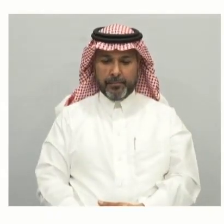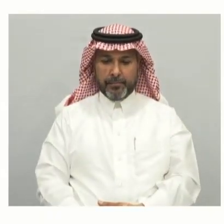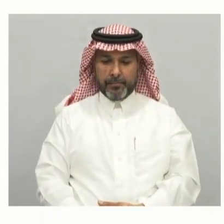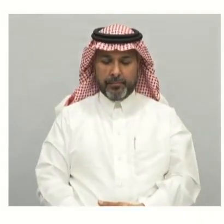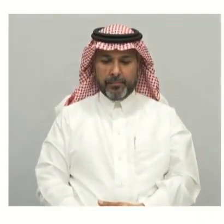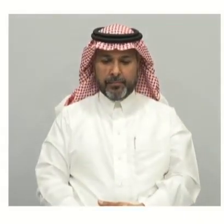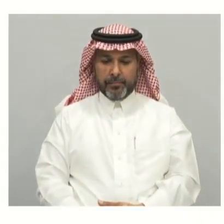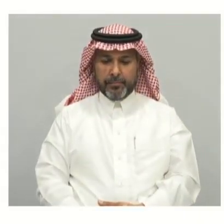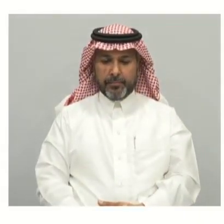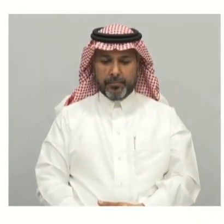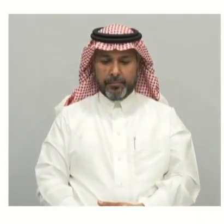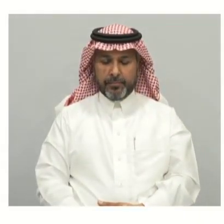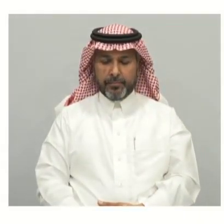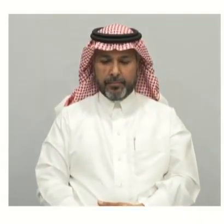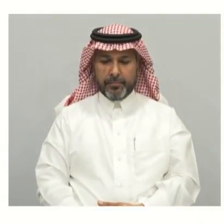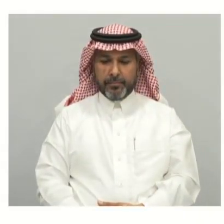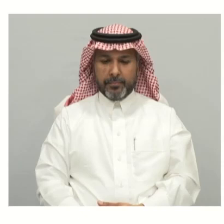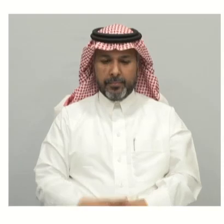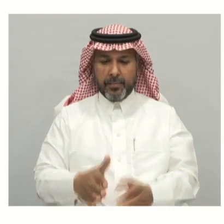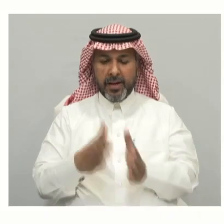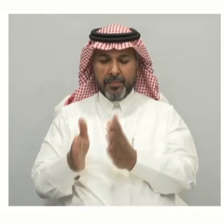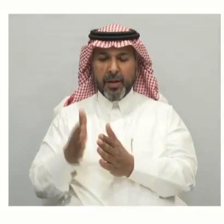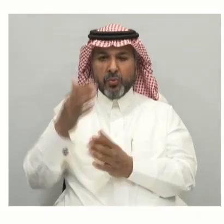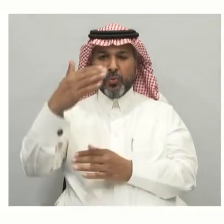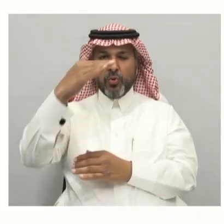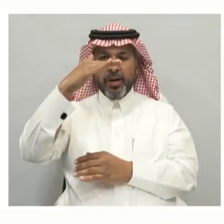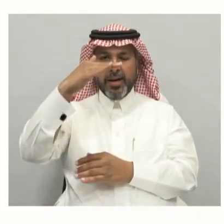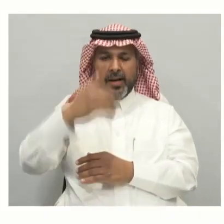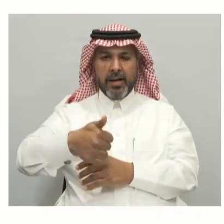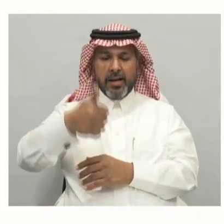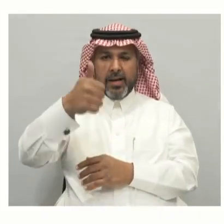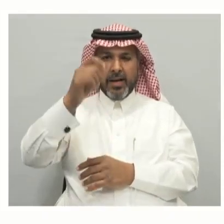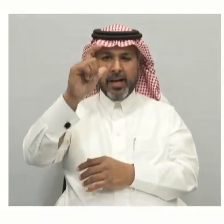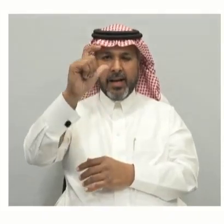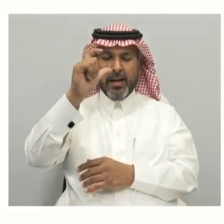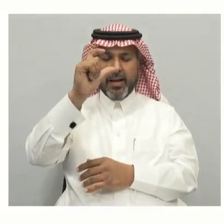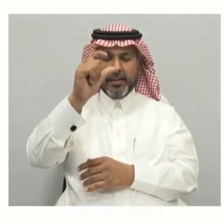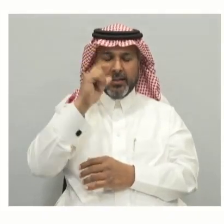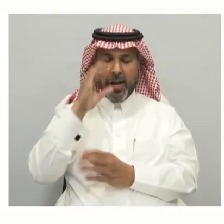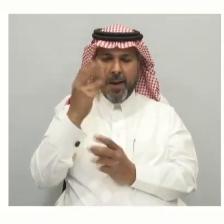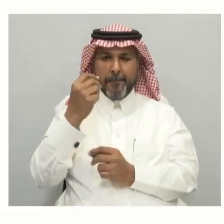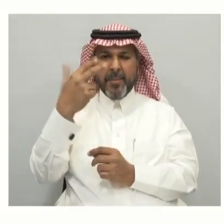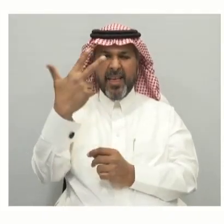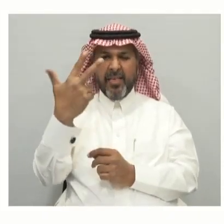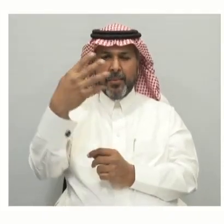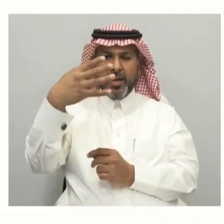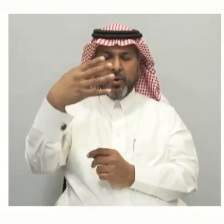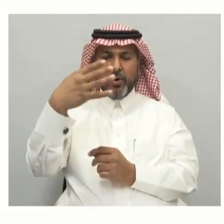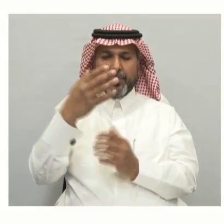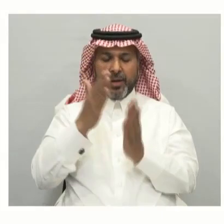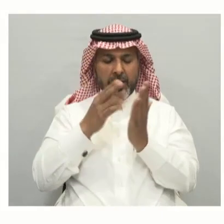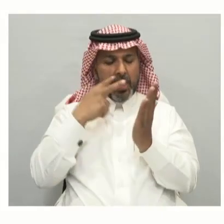الى ان يصل الى 90 الان لدينا من نعم لدينا خالد قراءه 48 صفحه